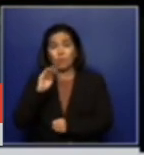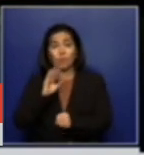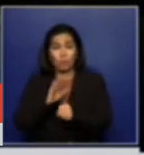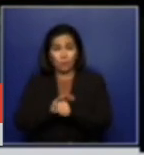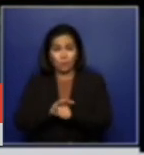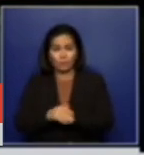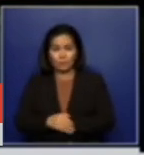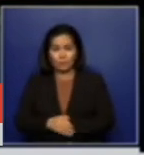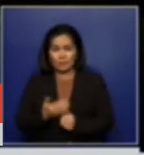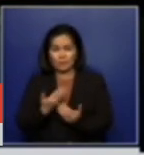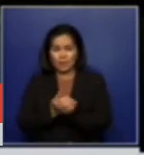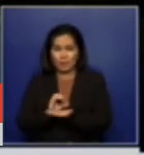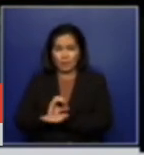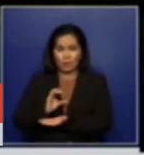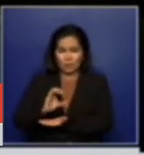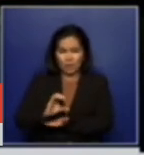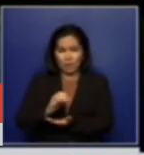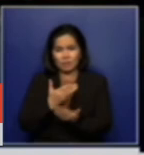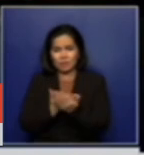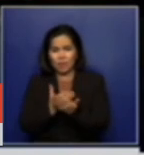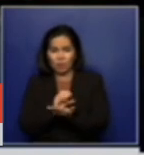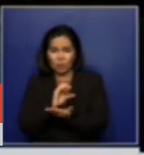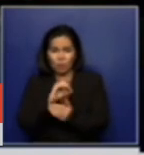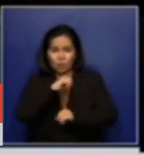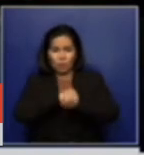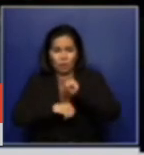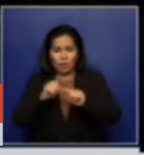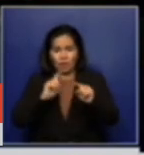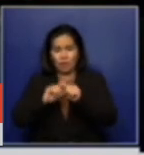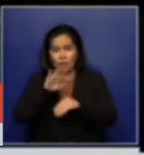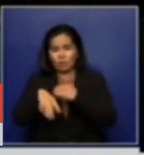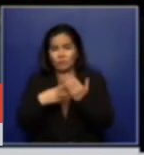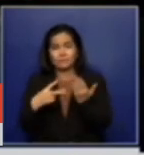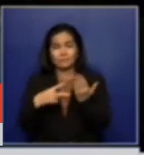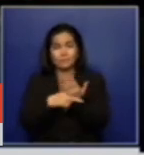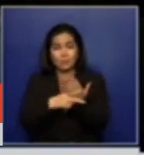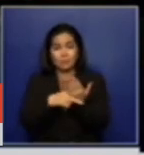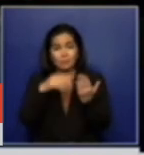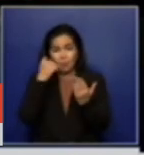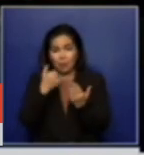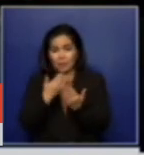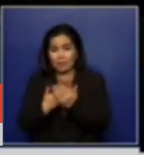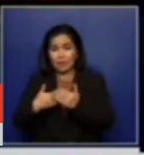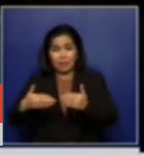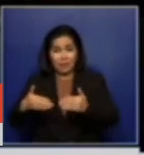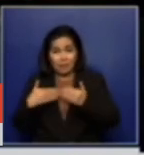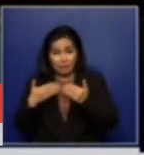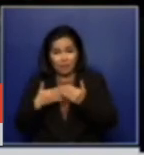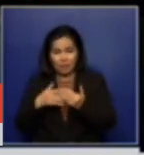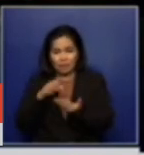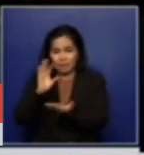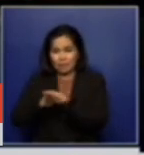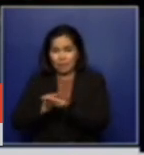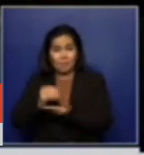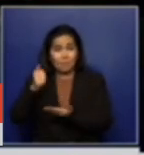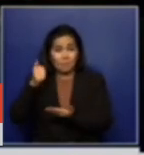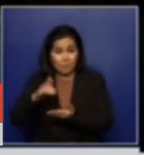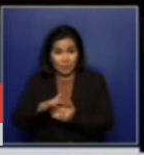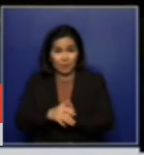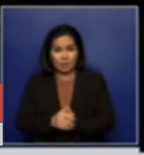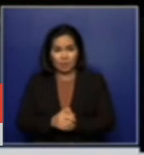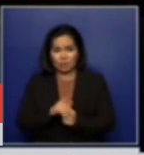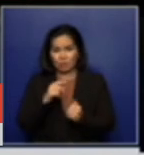บที่จะไปลงทุนไปก่อซ่อมก่อสร้างอะไรระงับหมดเพราะจัดเก็บเงินไม่ได้จะทำอย่างนั้นไหม